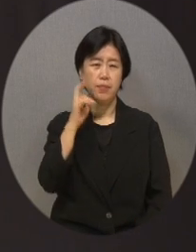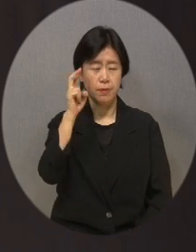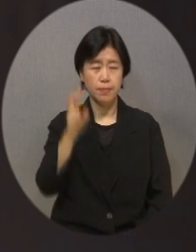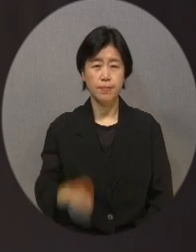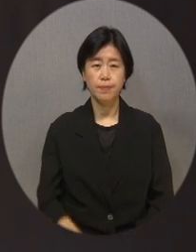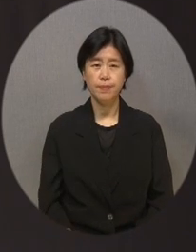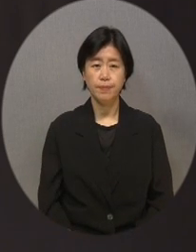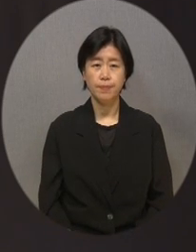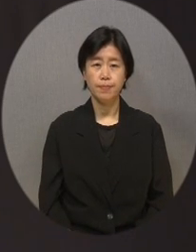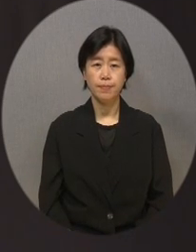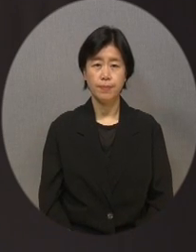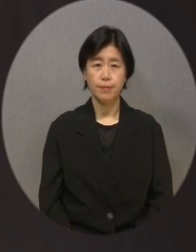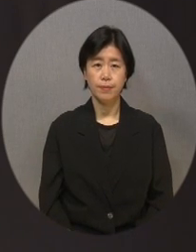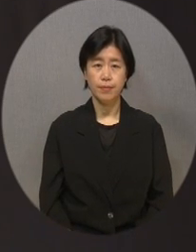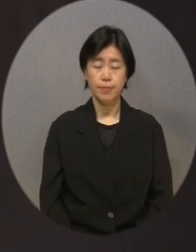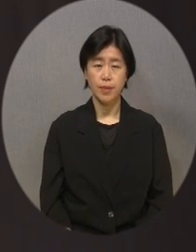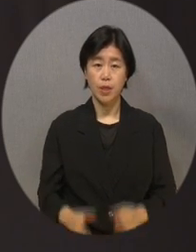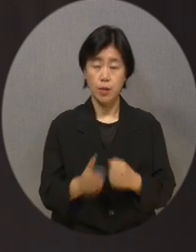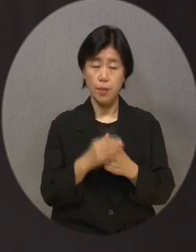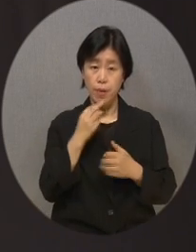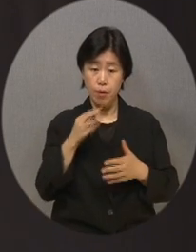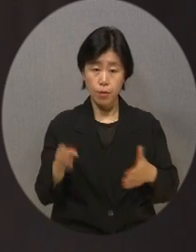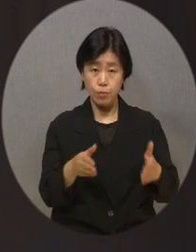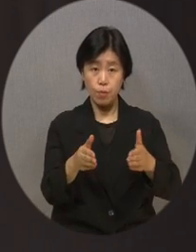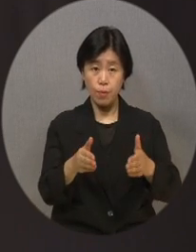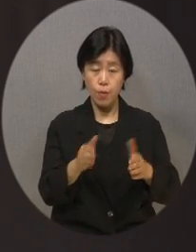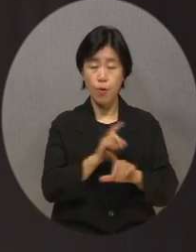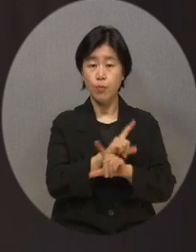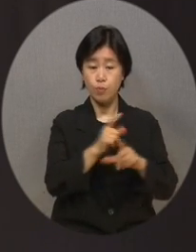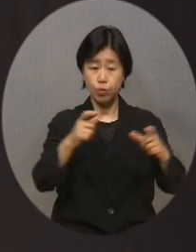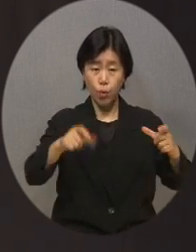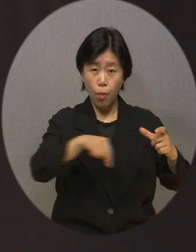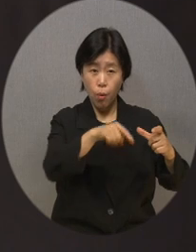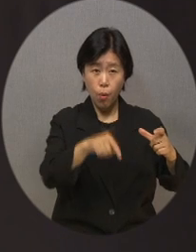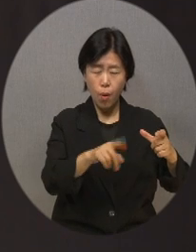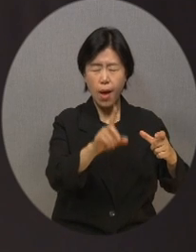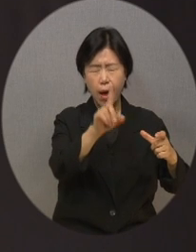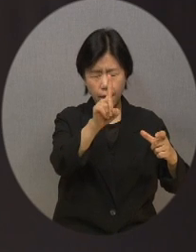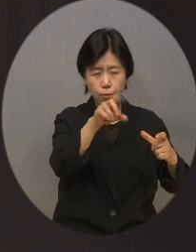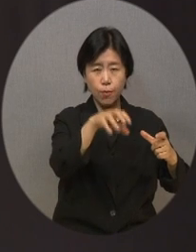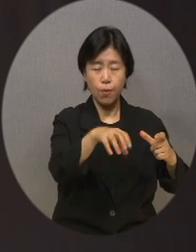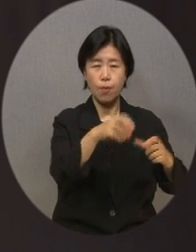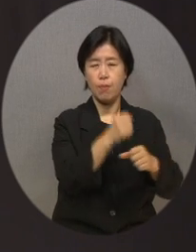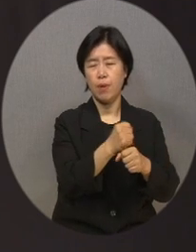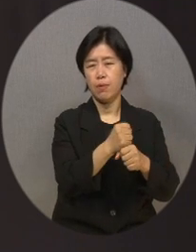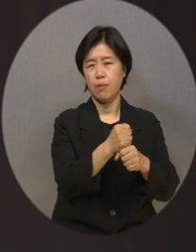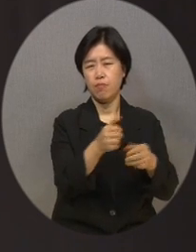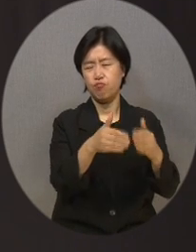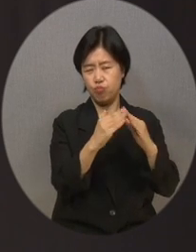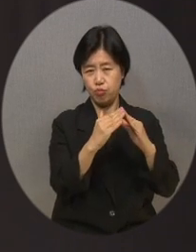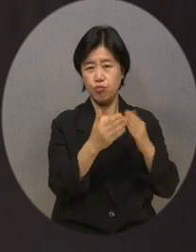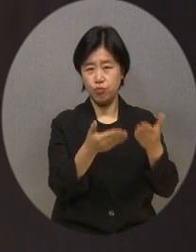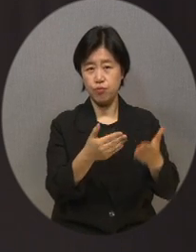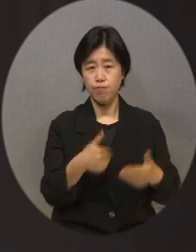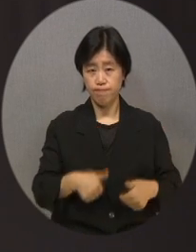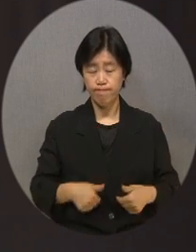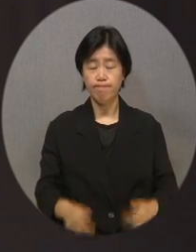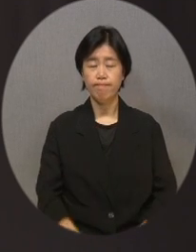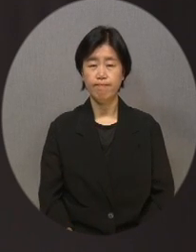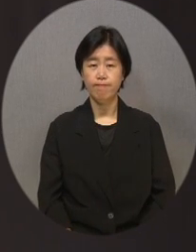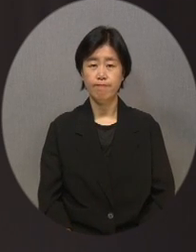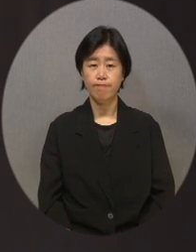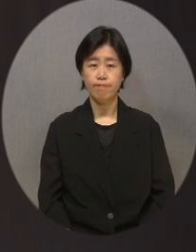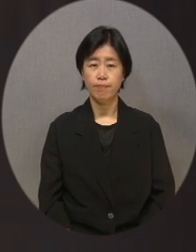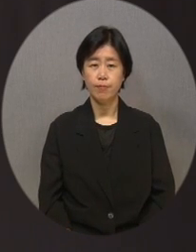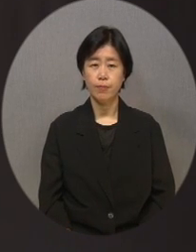적어도 한 군데 정도는, 다른 건 몰라도 한 군데 정도는 당장 해줘야 된다. 특히 경기 북부 지역. 네, 경기 북부에 있어서만큼은